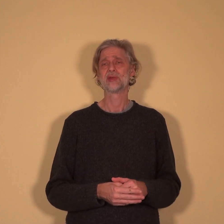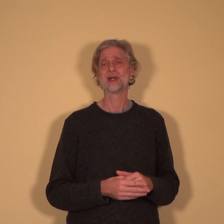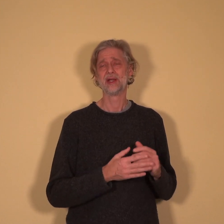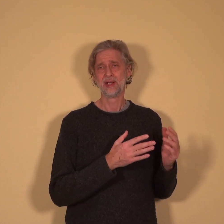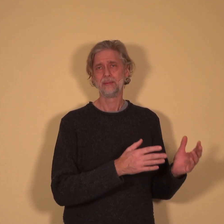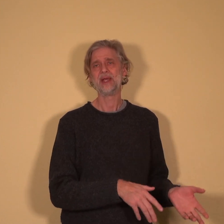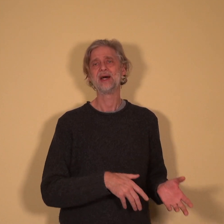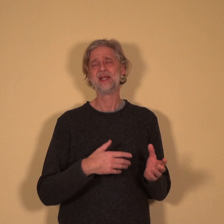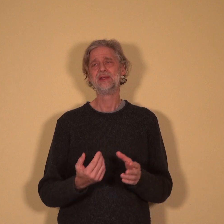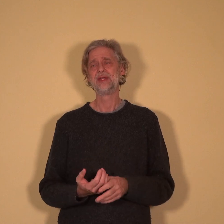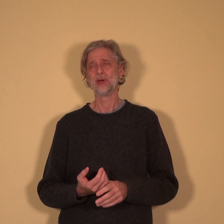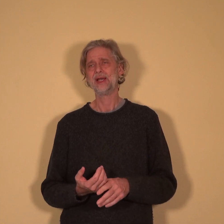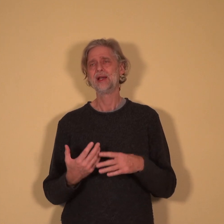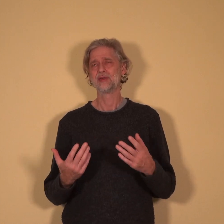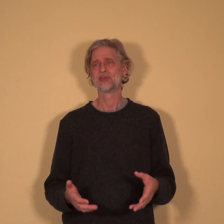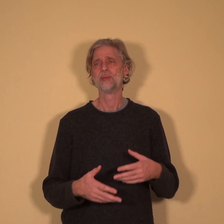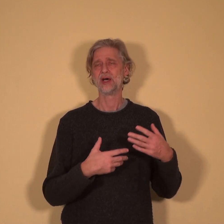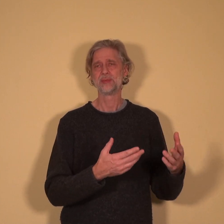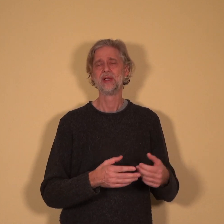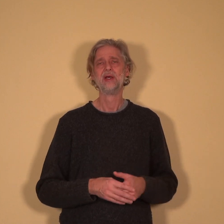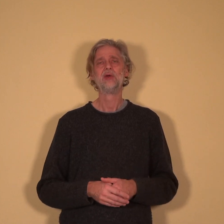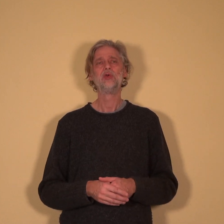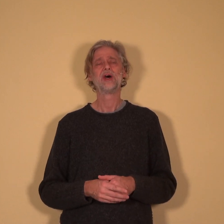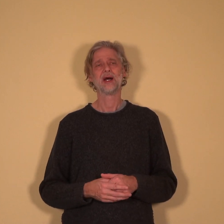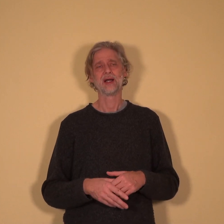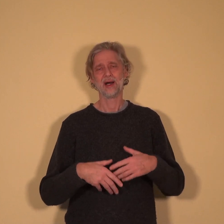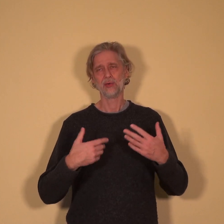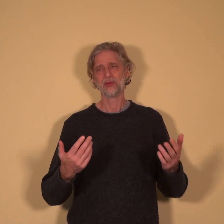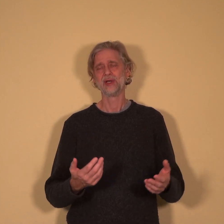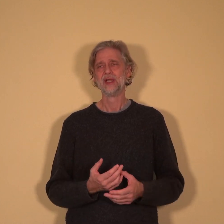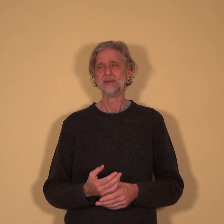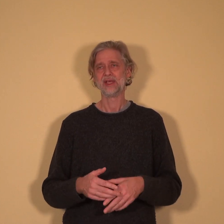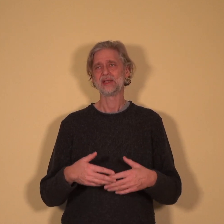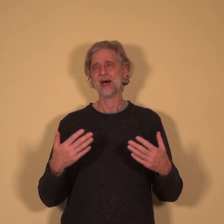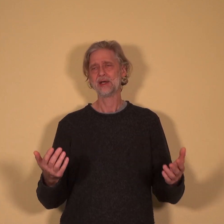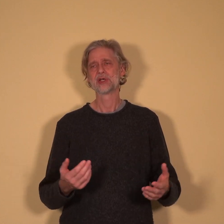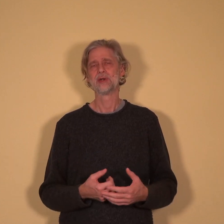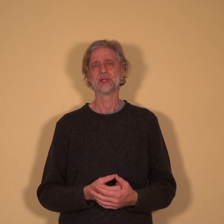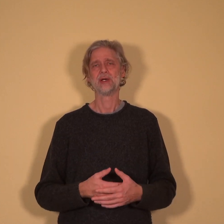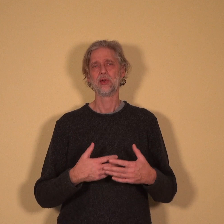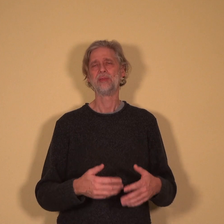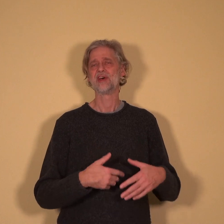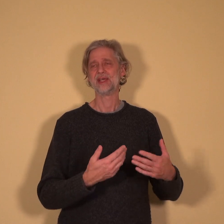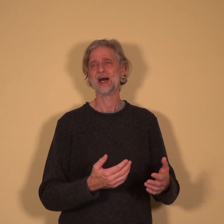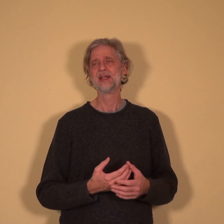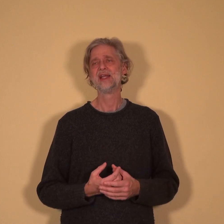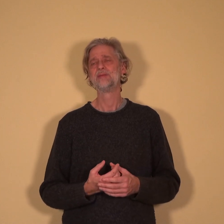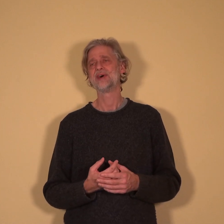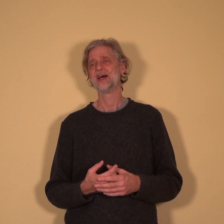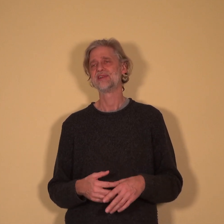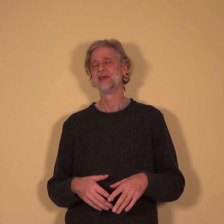sind, sondern mehr individuell, also zum Beispiel Übergang auf eine vegetarische oder noch besser